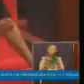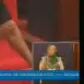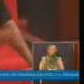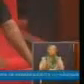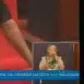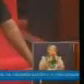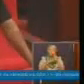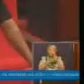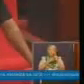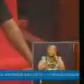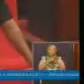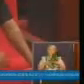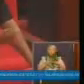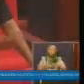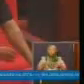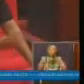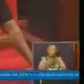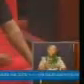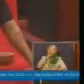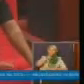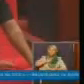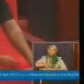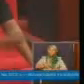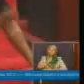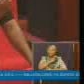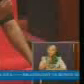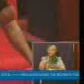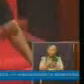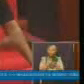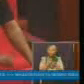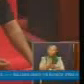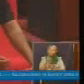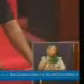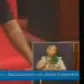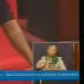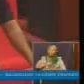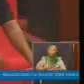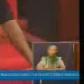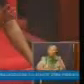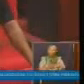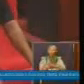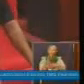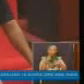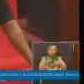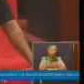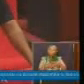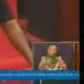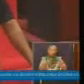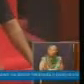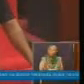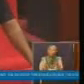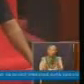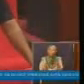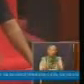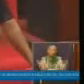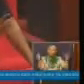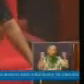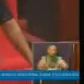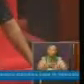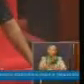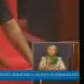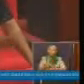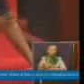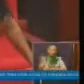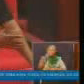kamati ya maridhiano. Kama kuna jambo hatujaridhiana tulipitishe kwenye kamati na hata tulilete hapa. Wao sisi